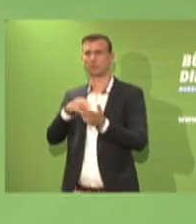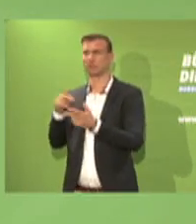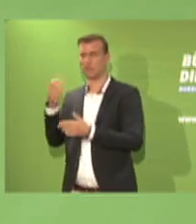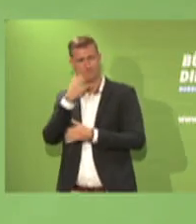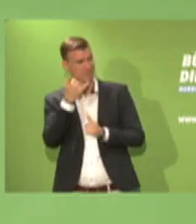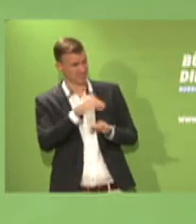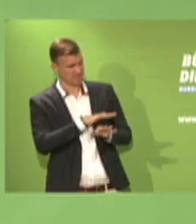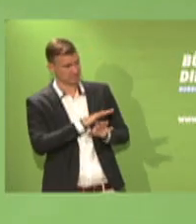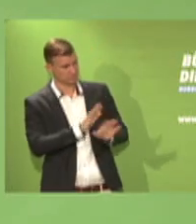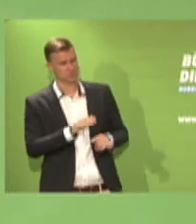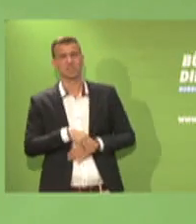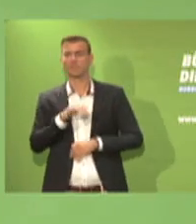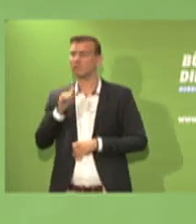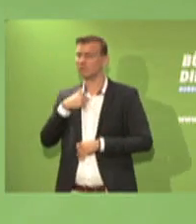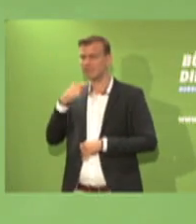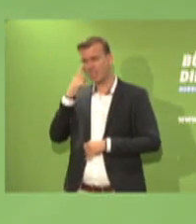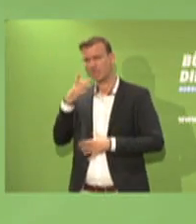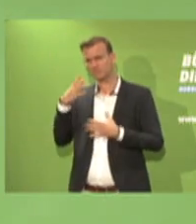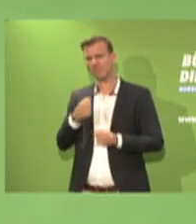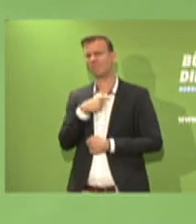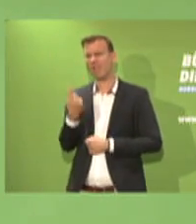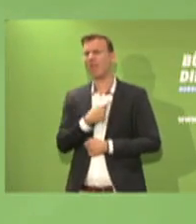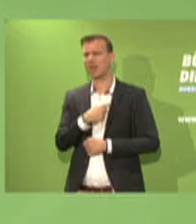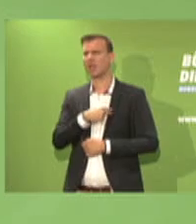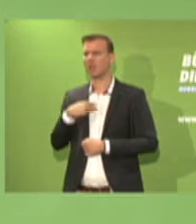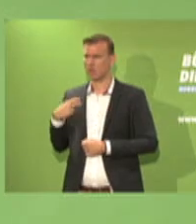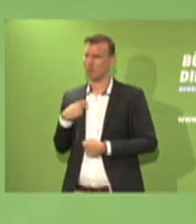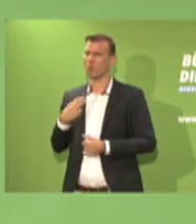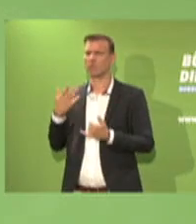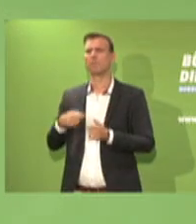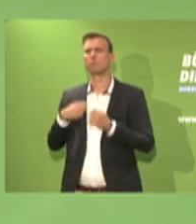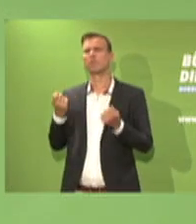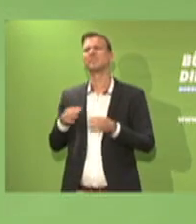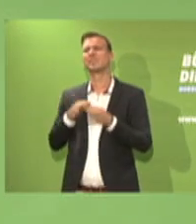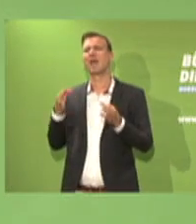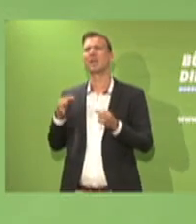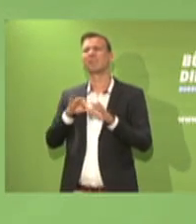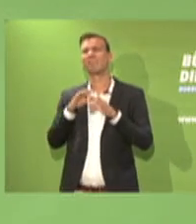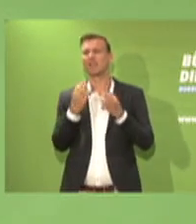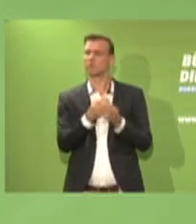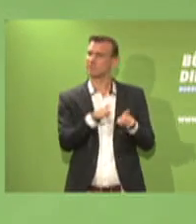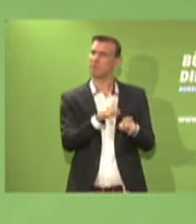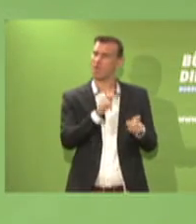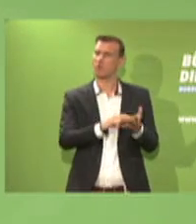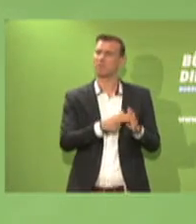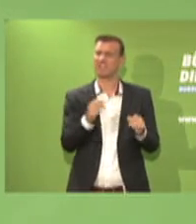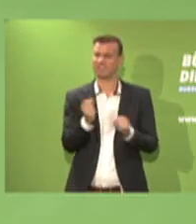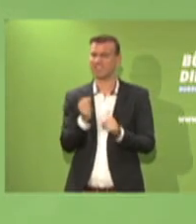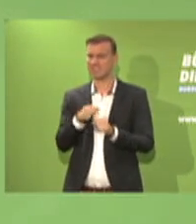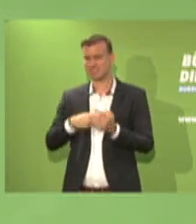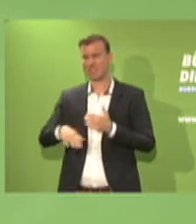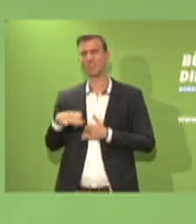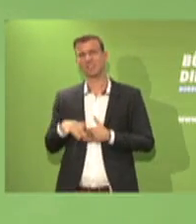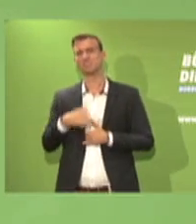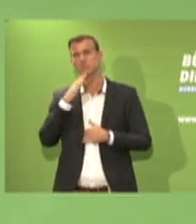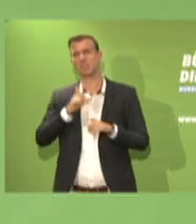haben, auch das 7. Und ich denke, es lohnt sich für uns alle hier, wie die Bundestagsfraktion es auch vorhat, im Winter dieses Thema ganz